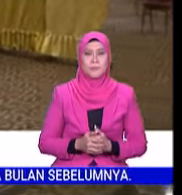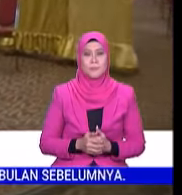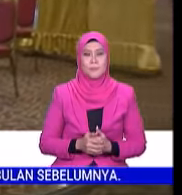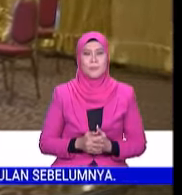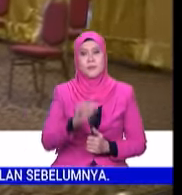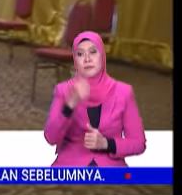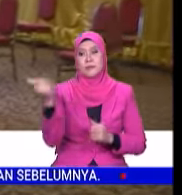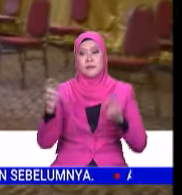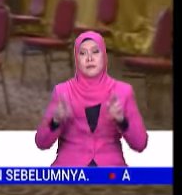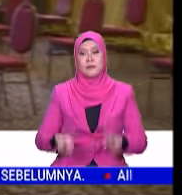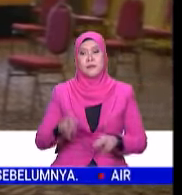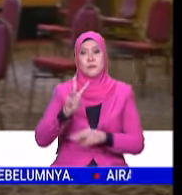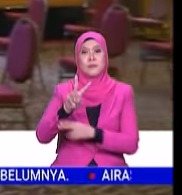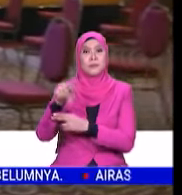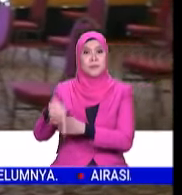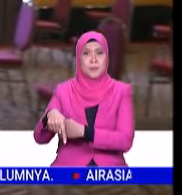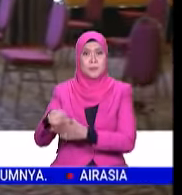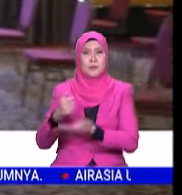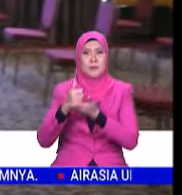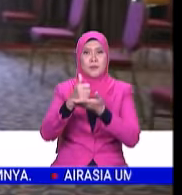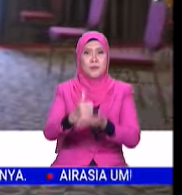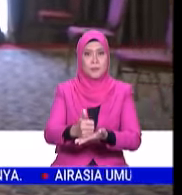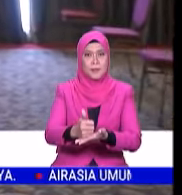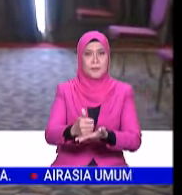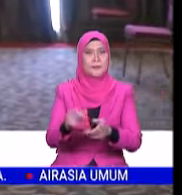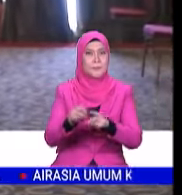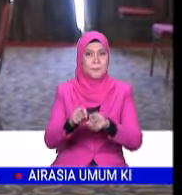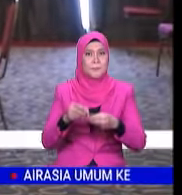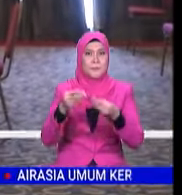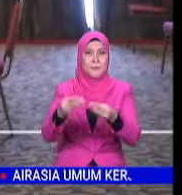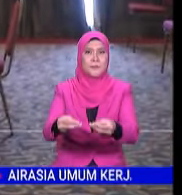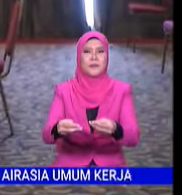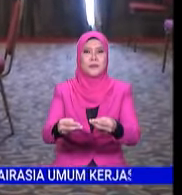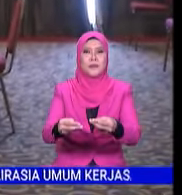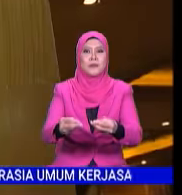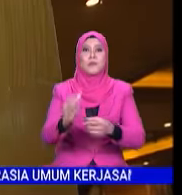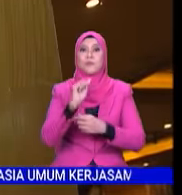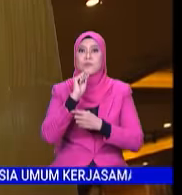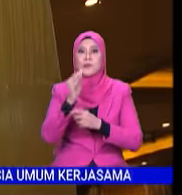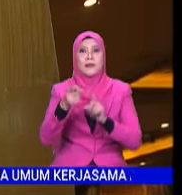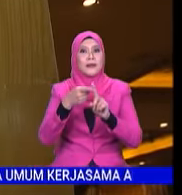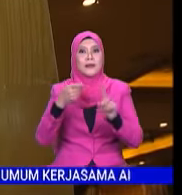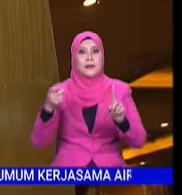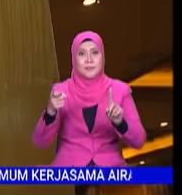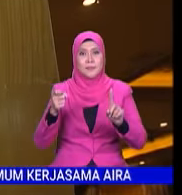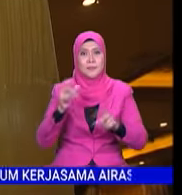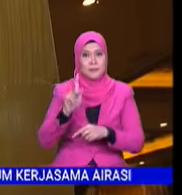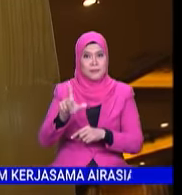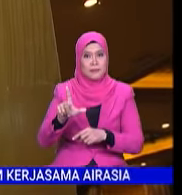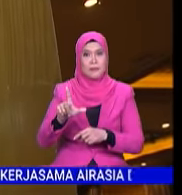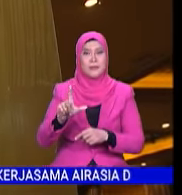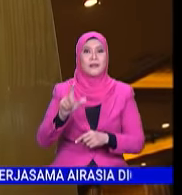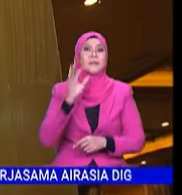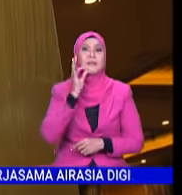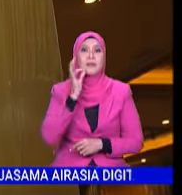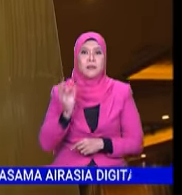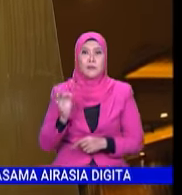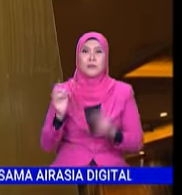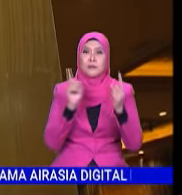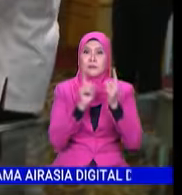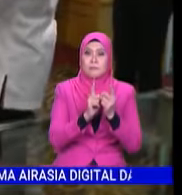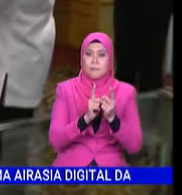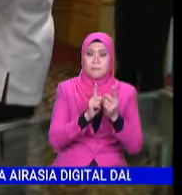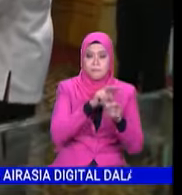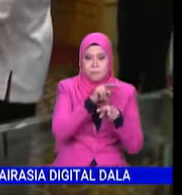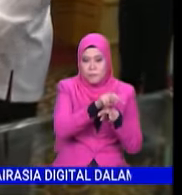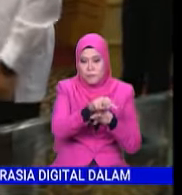Selain rakyat wilayah persekutuan, bantuan akan turut diberi kepada mereka yang bukan berasal dari situ. Tan Sri Anwar ditemui selepas